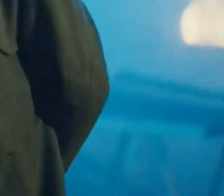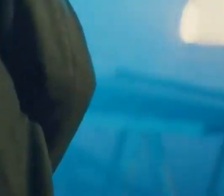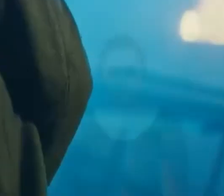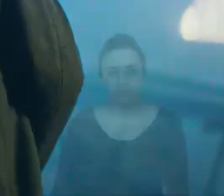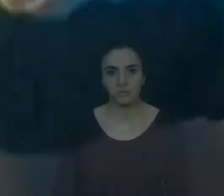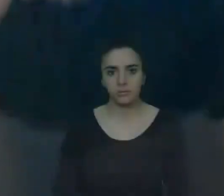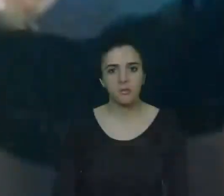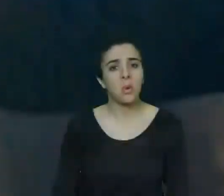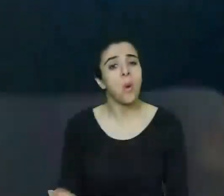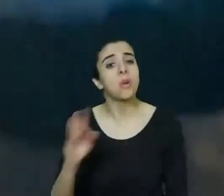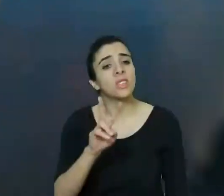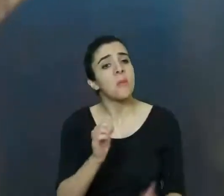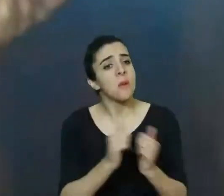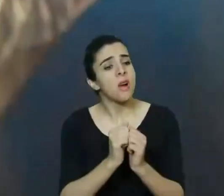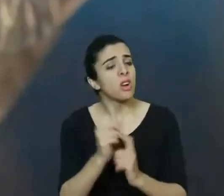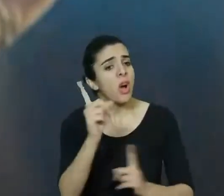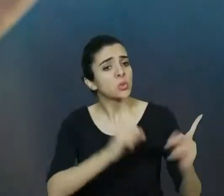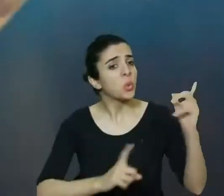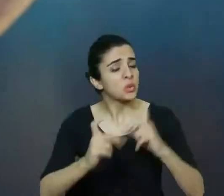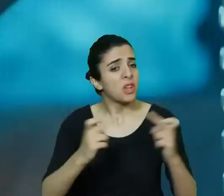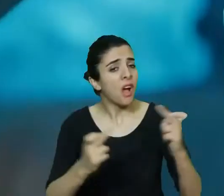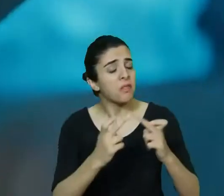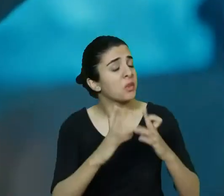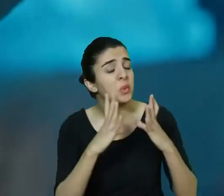Birbirinize hesap soruyordunuz. Sevin boynundan sarstı.